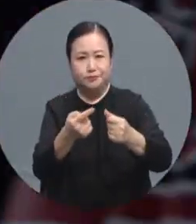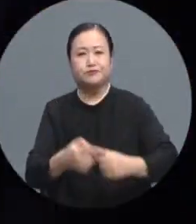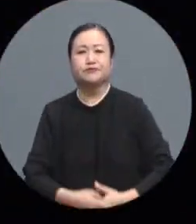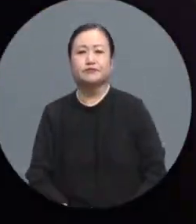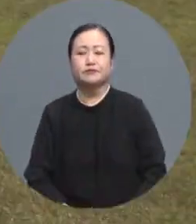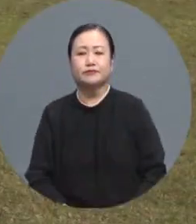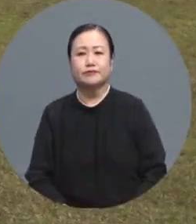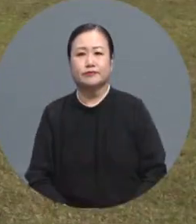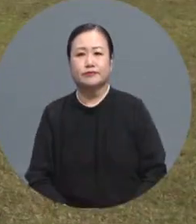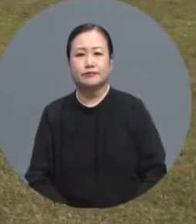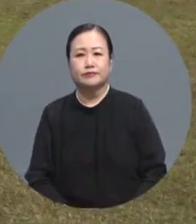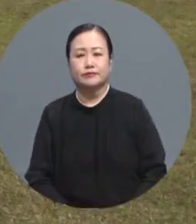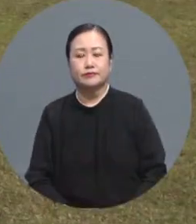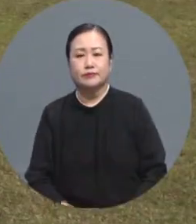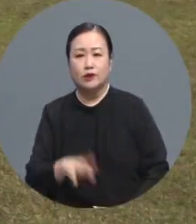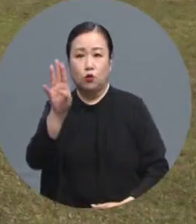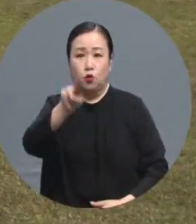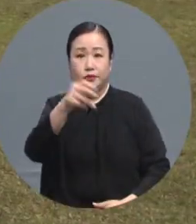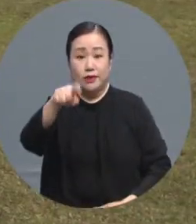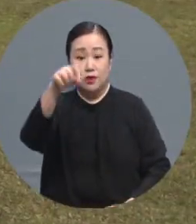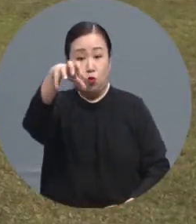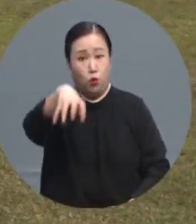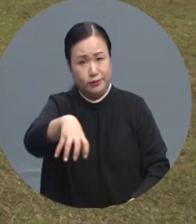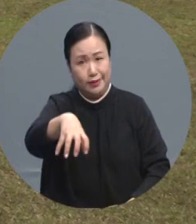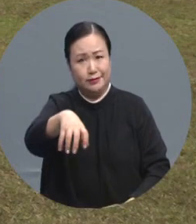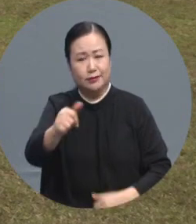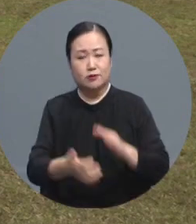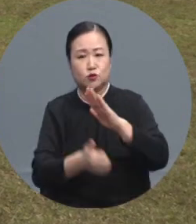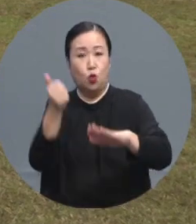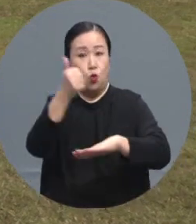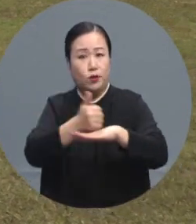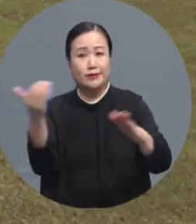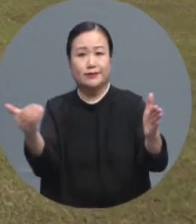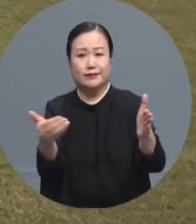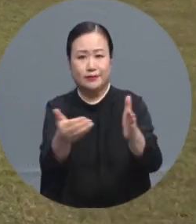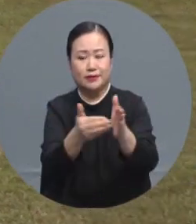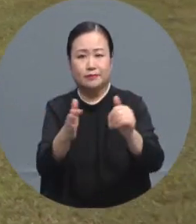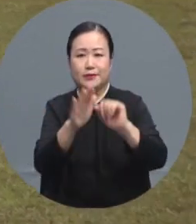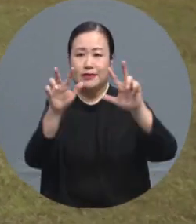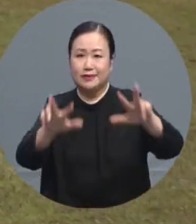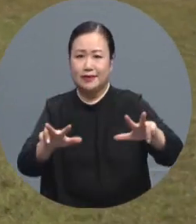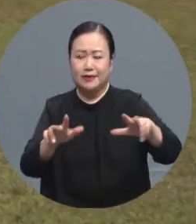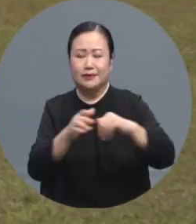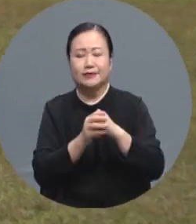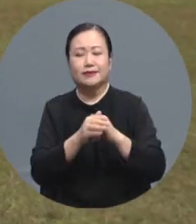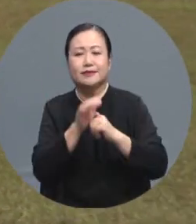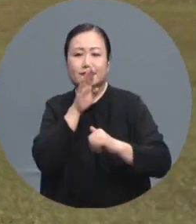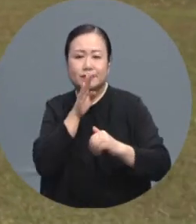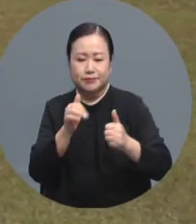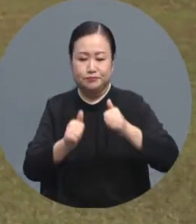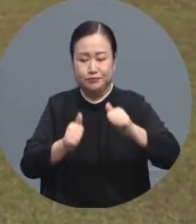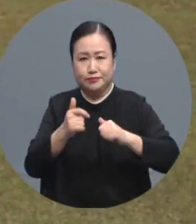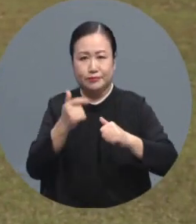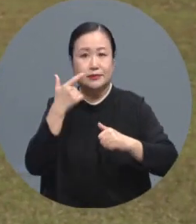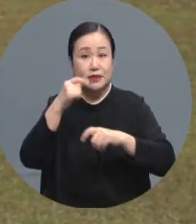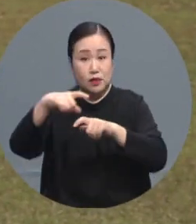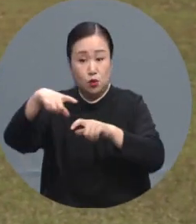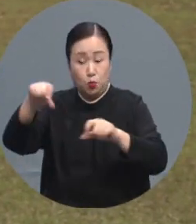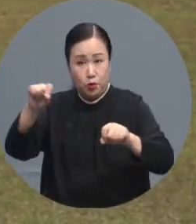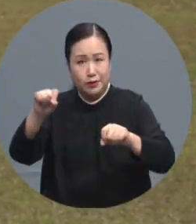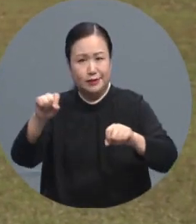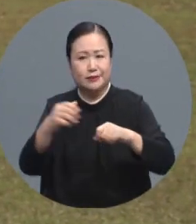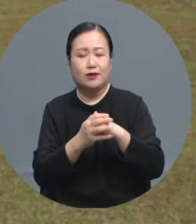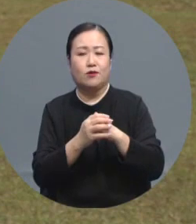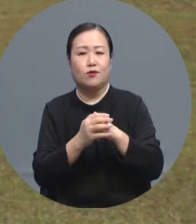단추였습니다. 롯데는 이곳 괌 캠프를 성공적으로 마쳤습니다. 이제는 실전입니다. 일본 이시가키에서